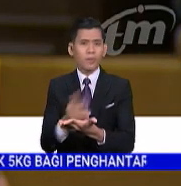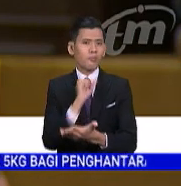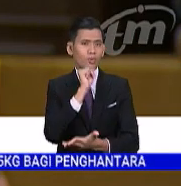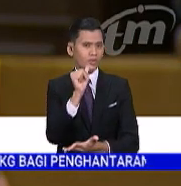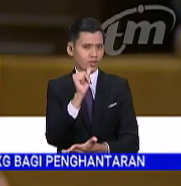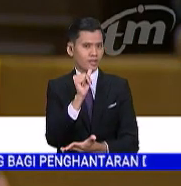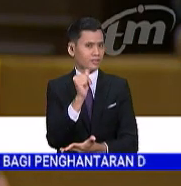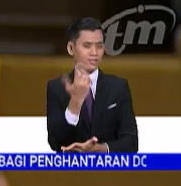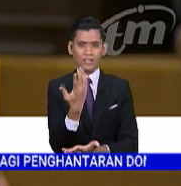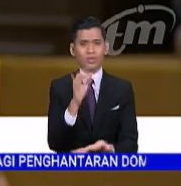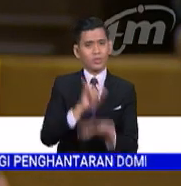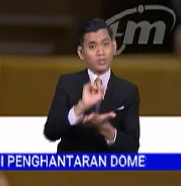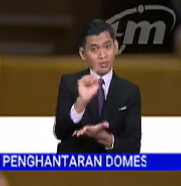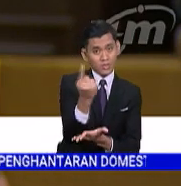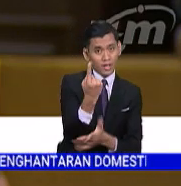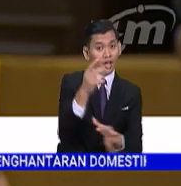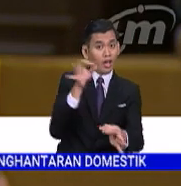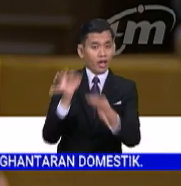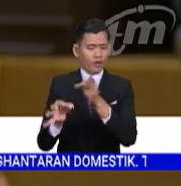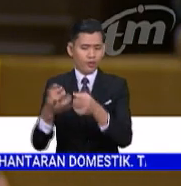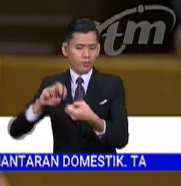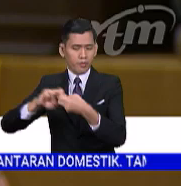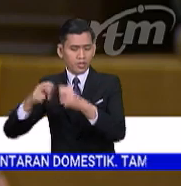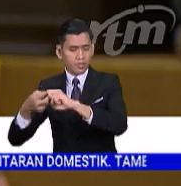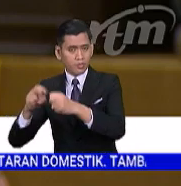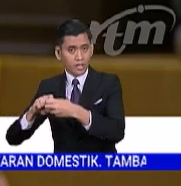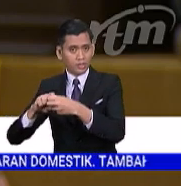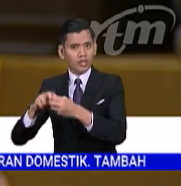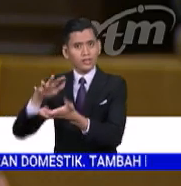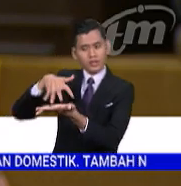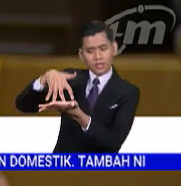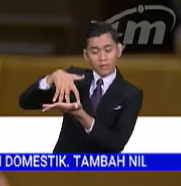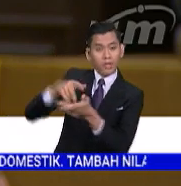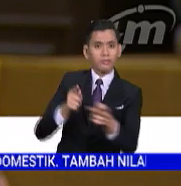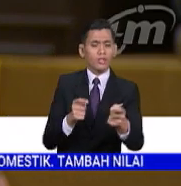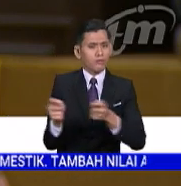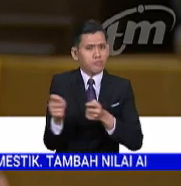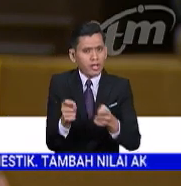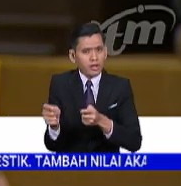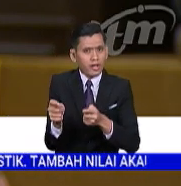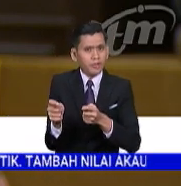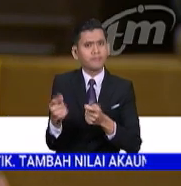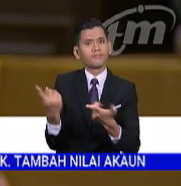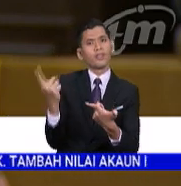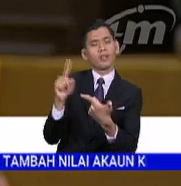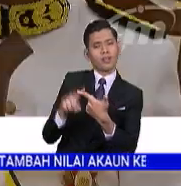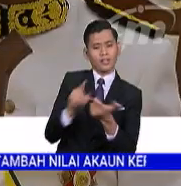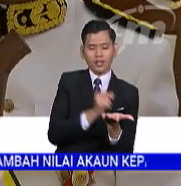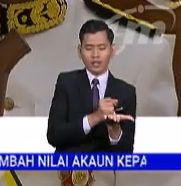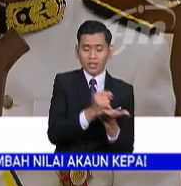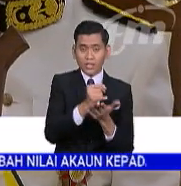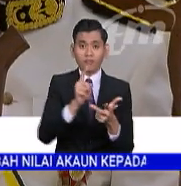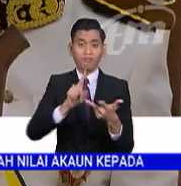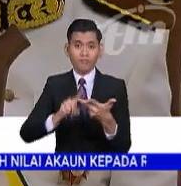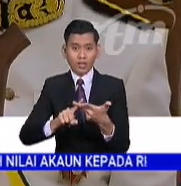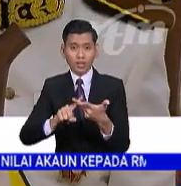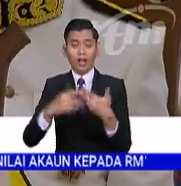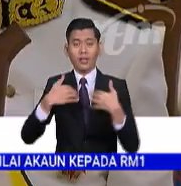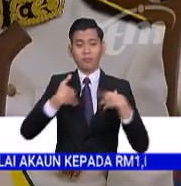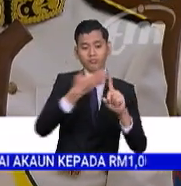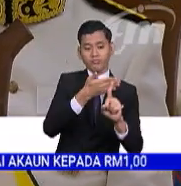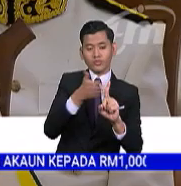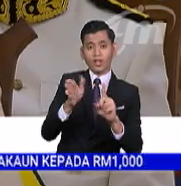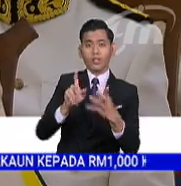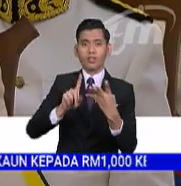memadai sekiranya isu-isu seperti kelemahan tabi urus, ketirisan, penyelewengan serta